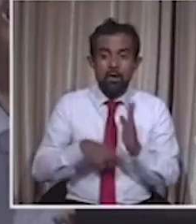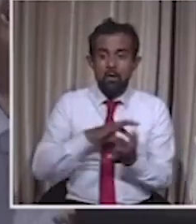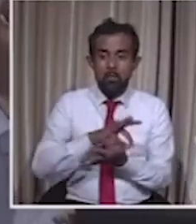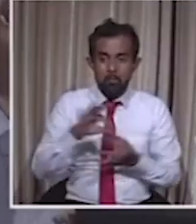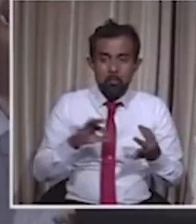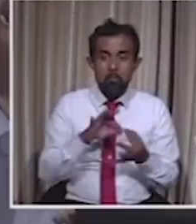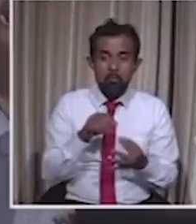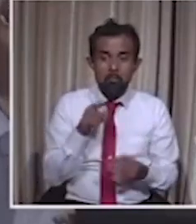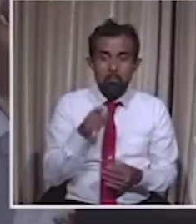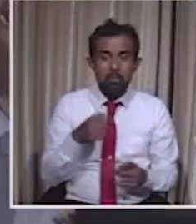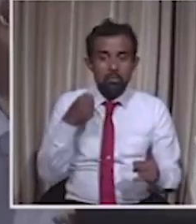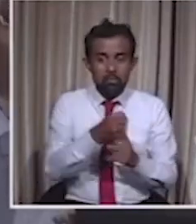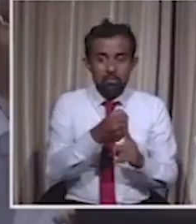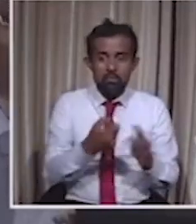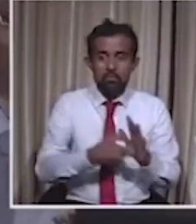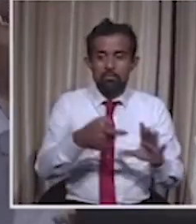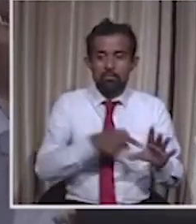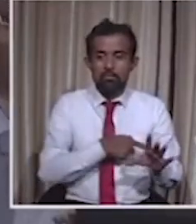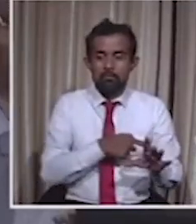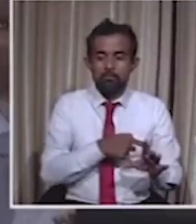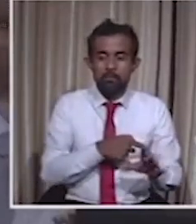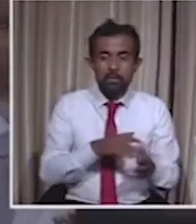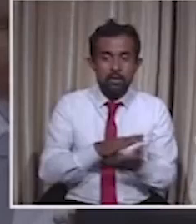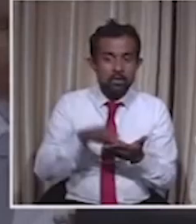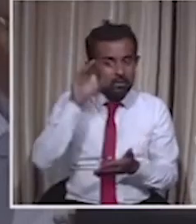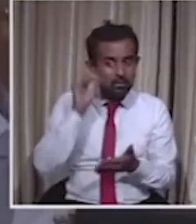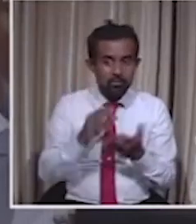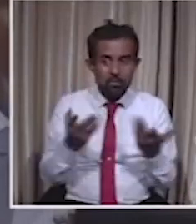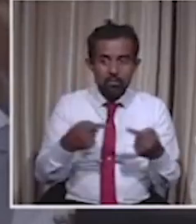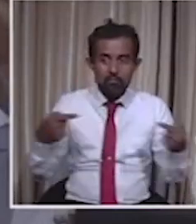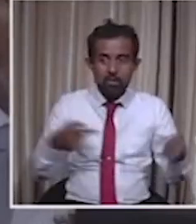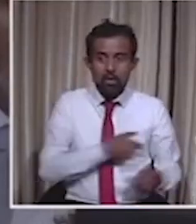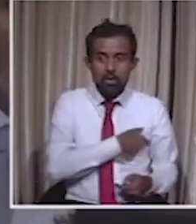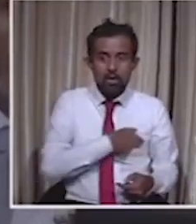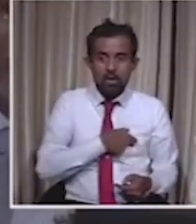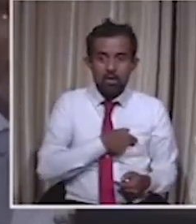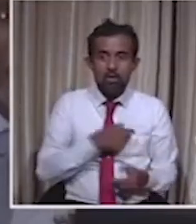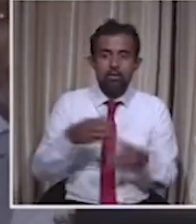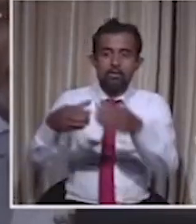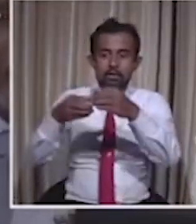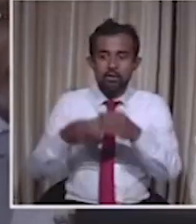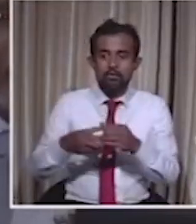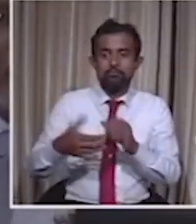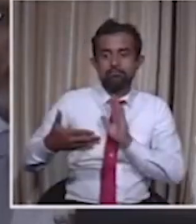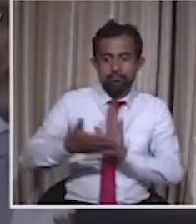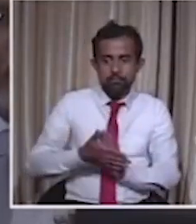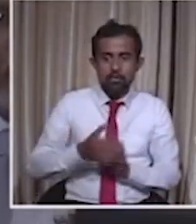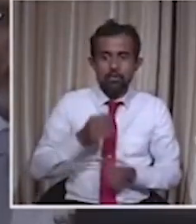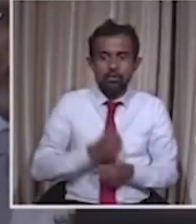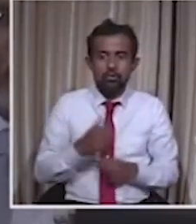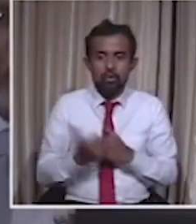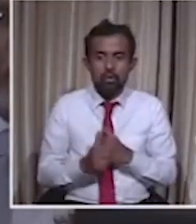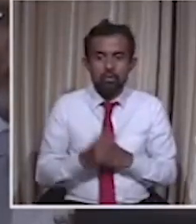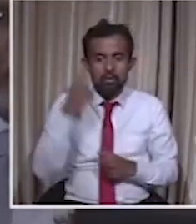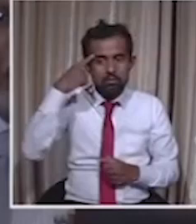ප්‍රජාතන්ත්‍රවාදයට තමයි ගහන්න උවමනා වුනේ. ඒක තේරුම් නොගත්තු විපක්ෂ නායකතුමා ඒ කණ්ඩායමත් එක්කකට එකතු වෙලා ආණ්ඩු හදන්න කල්පනා